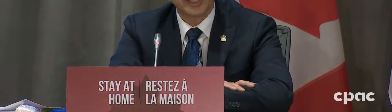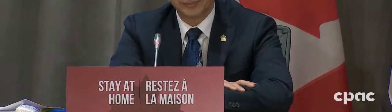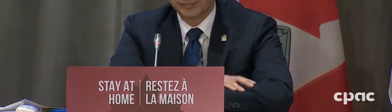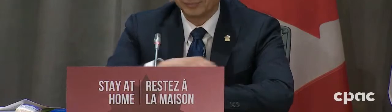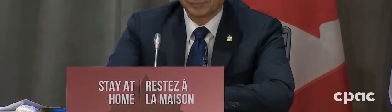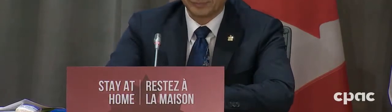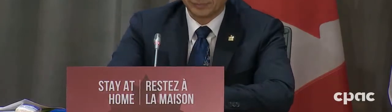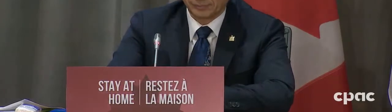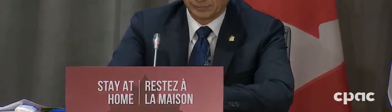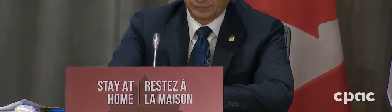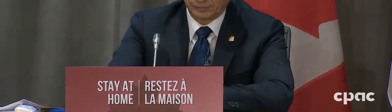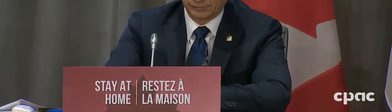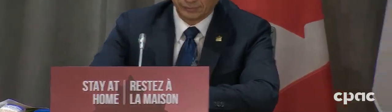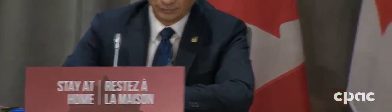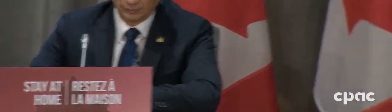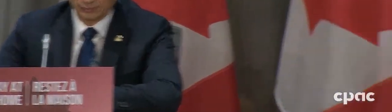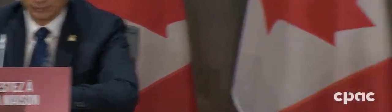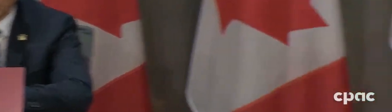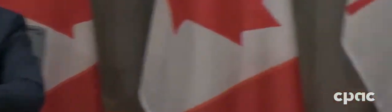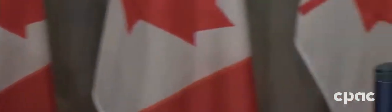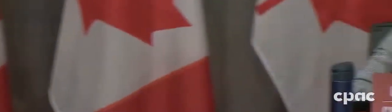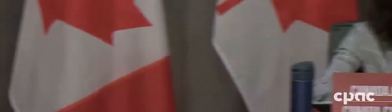de longue durée.